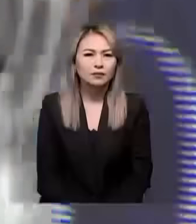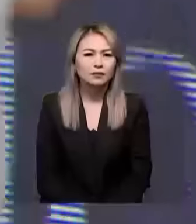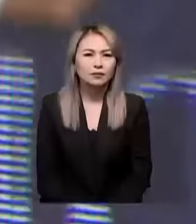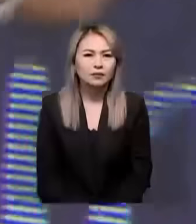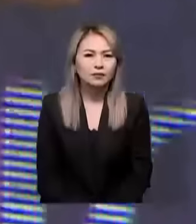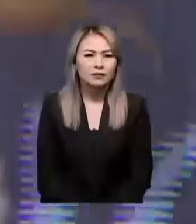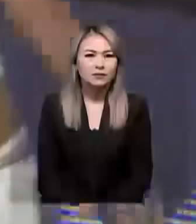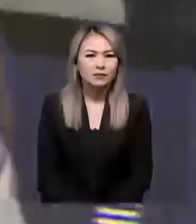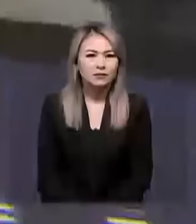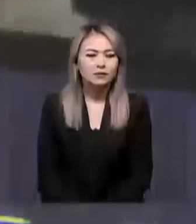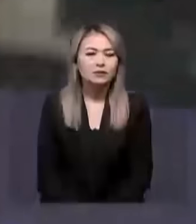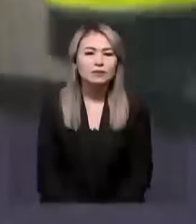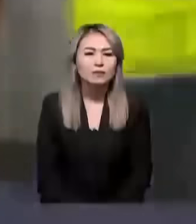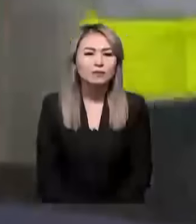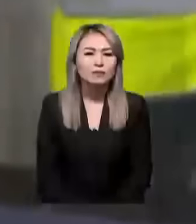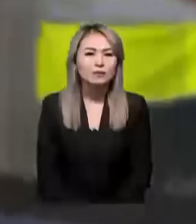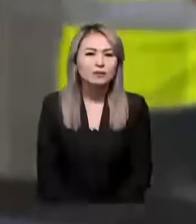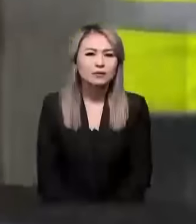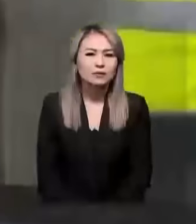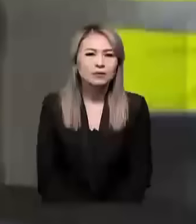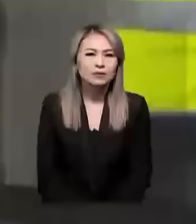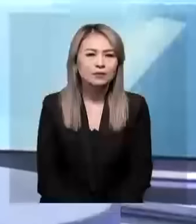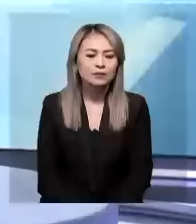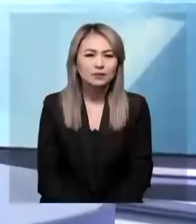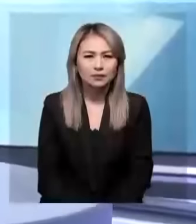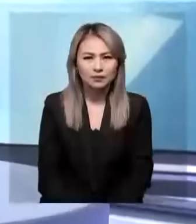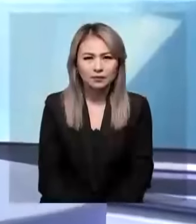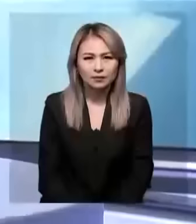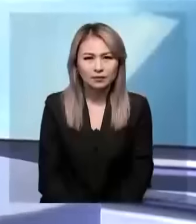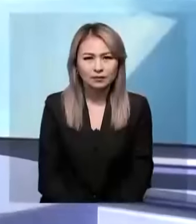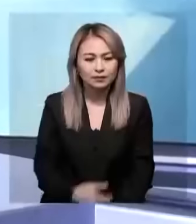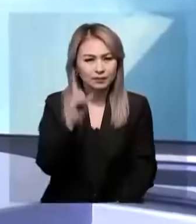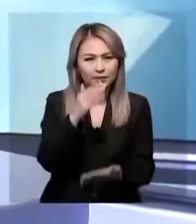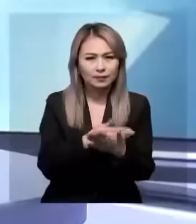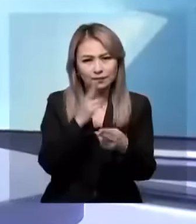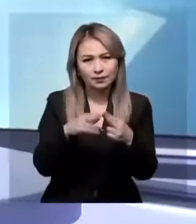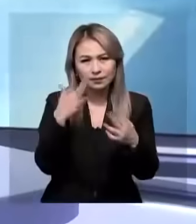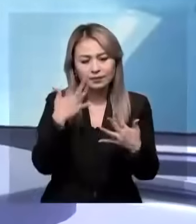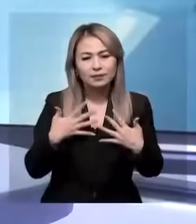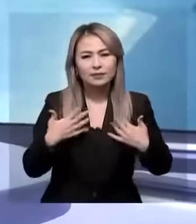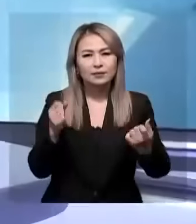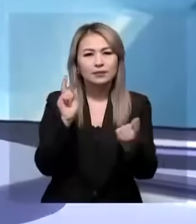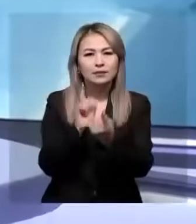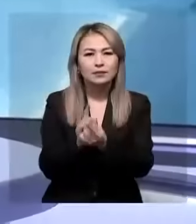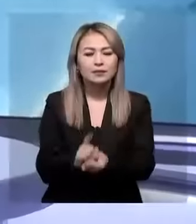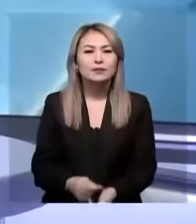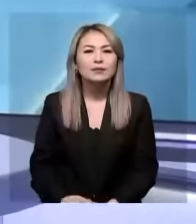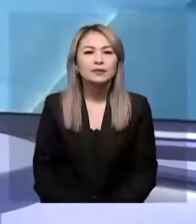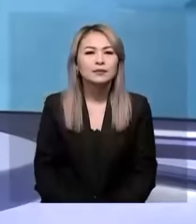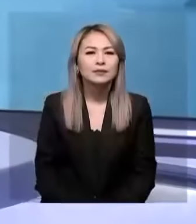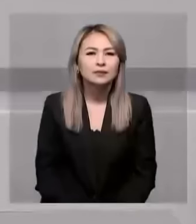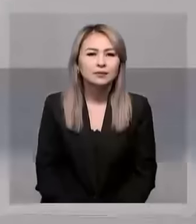үшін арнайы Аданадан. Әзірге осы, жаңалық күтіңіз.